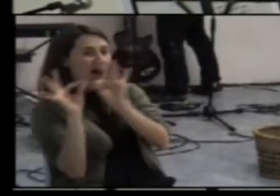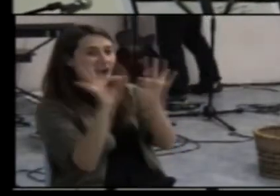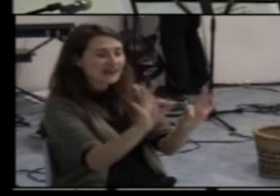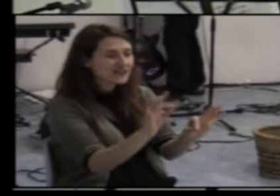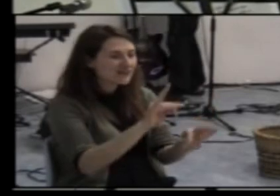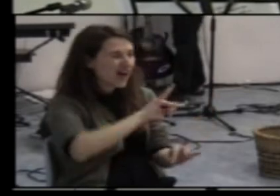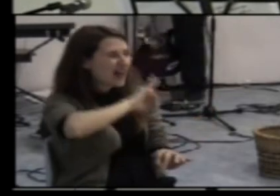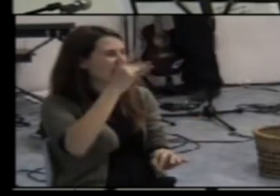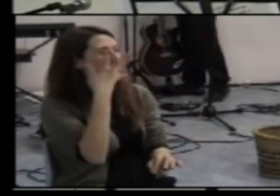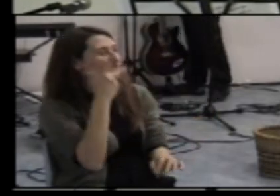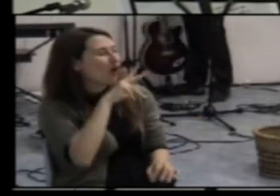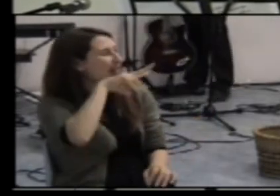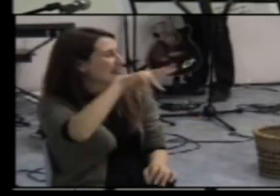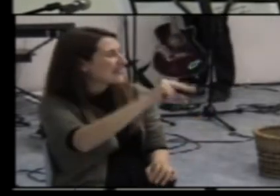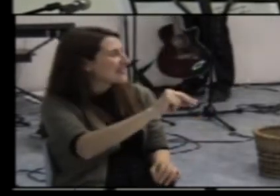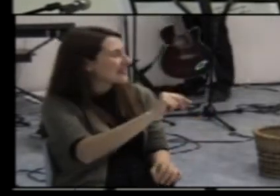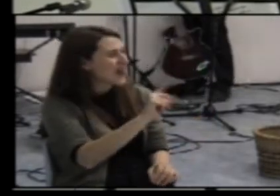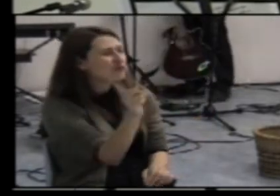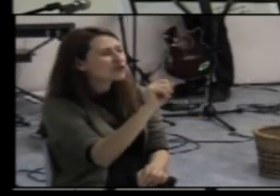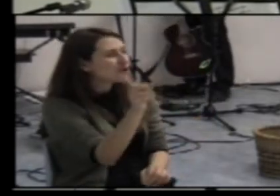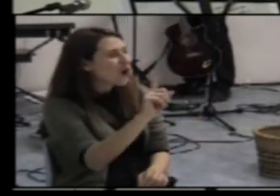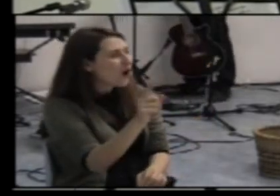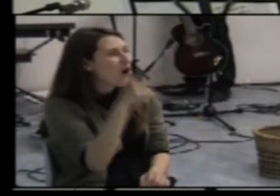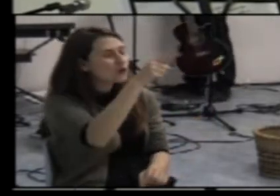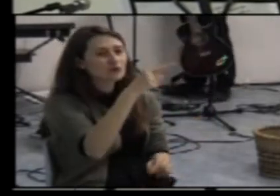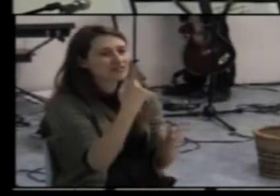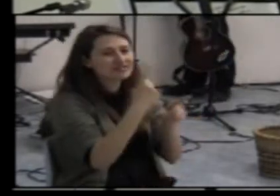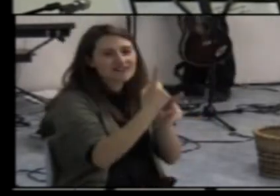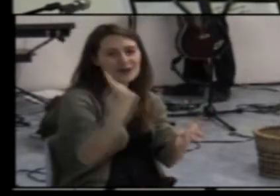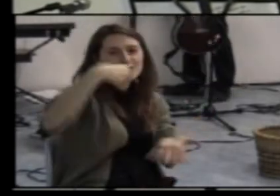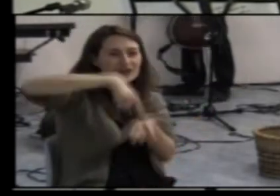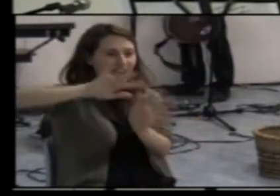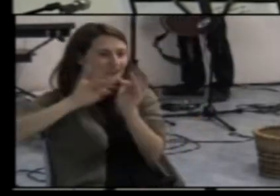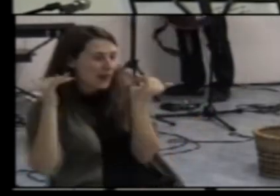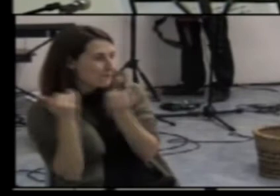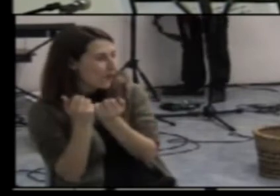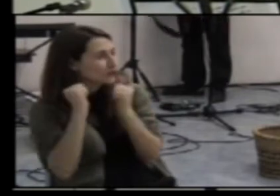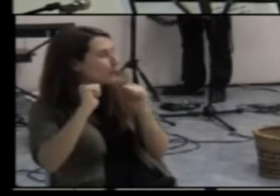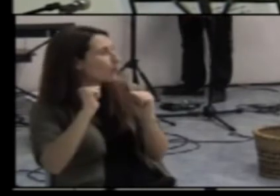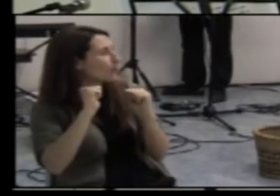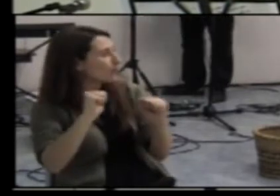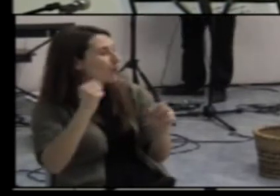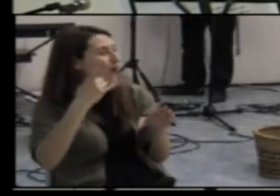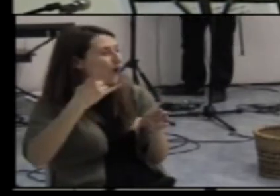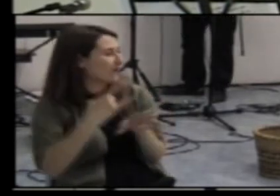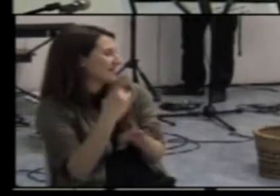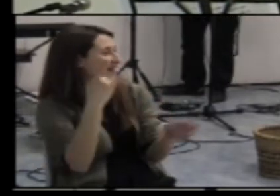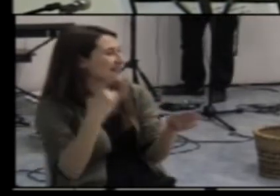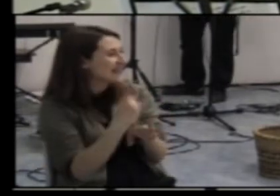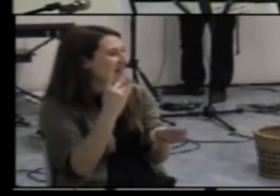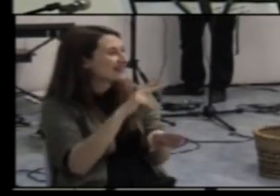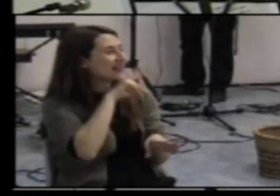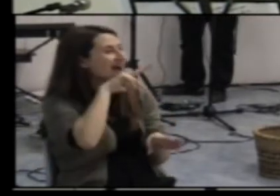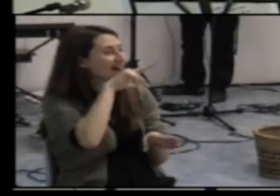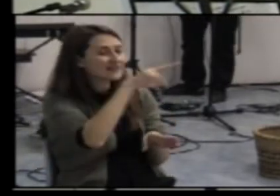vi sussurra: guarda che ti stai perdendo qualcosa. Guarda questa cosa, guarda com'è bella, guarda come